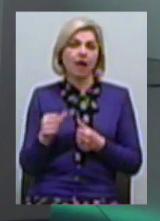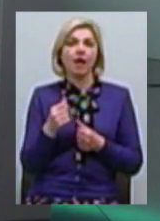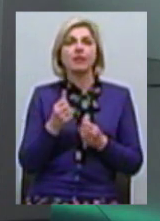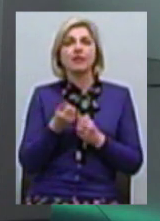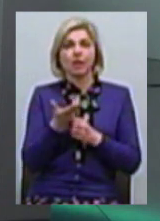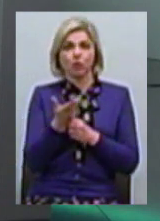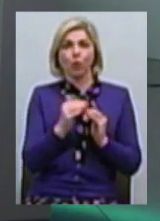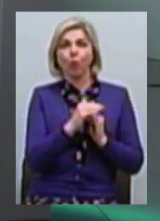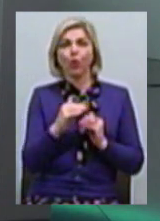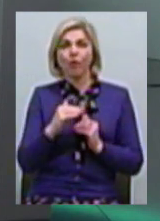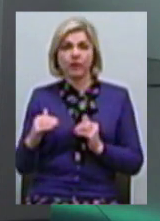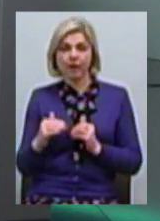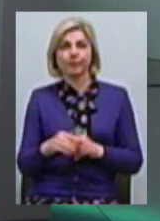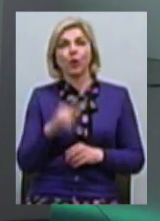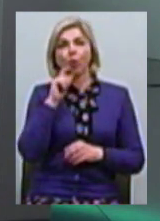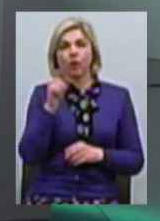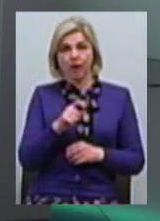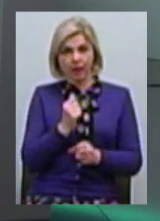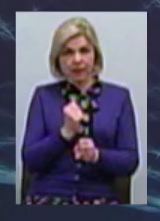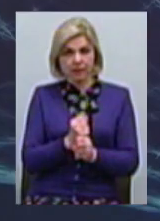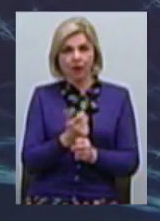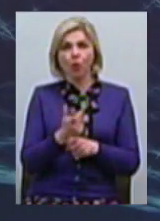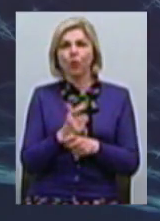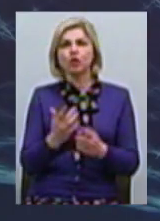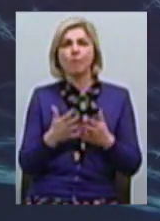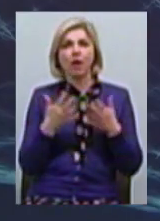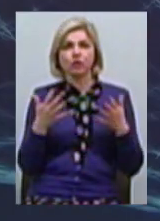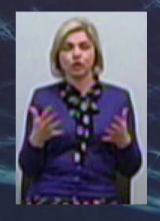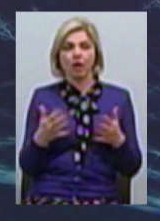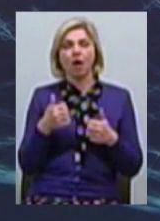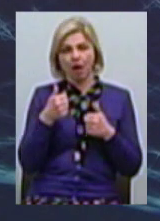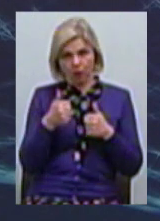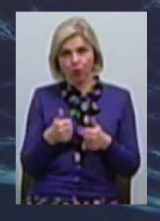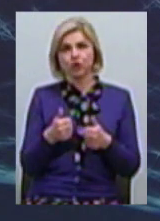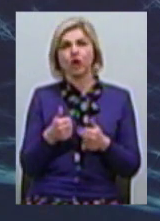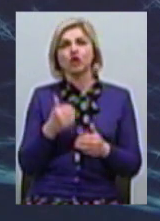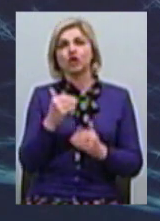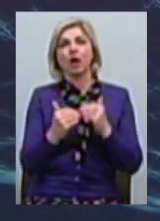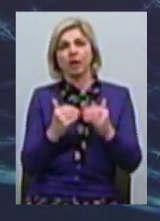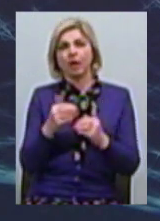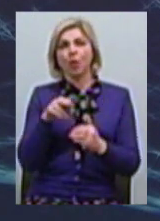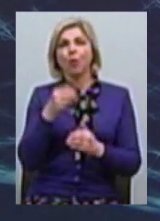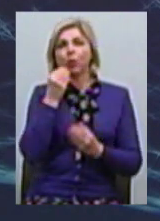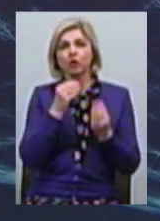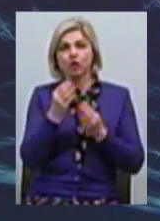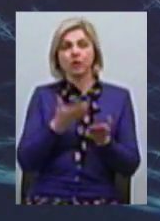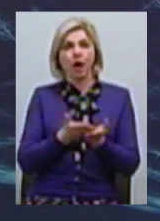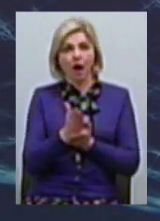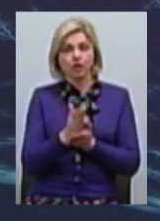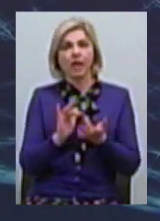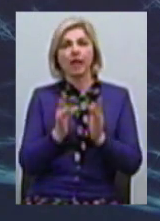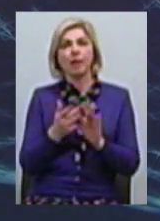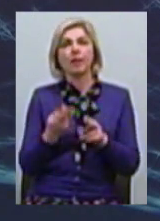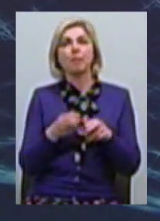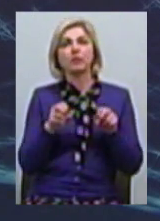уровней. Украина сделала очень большие, хорошие шаги по улучшению качества